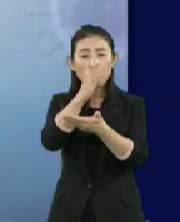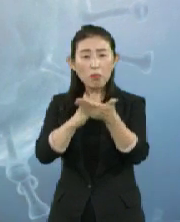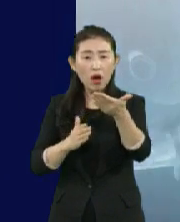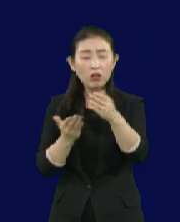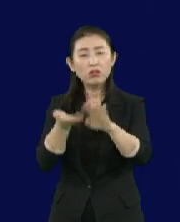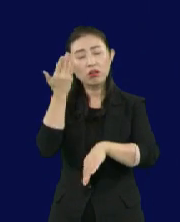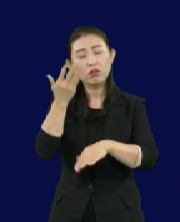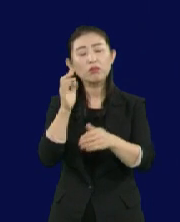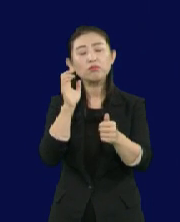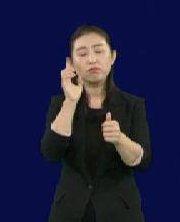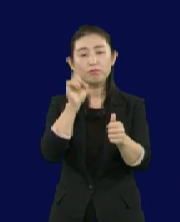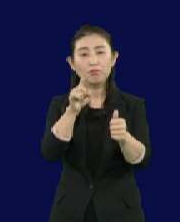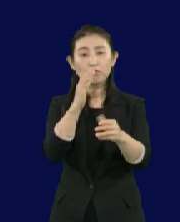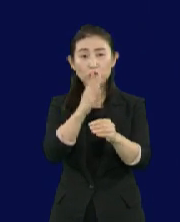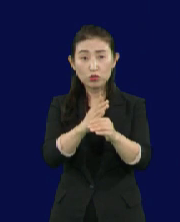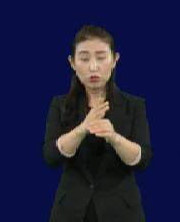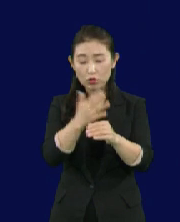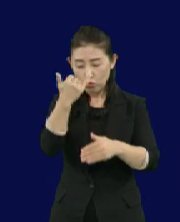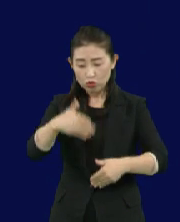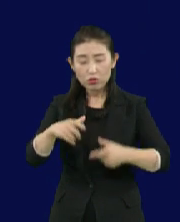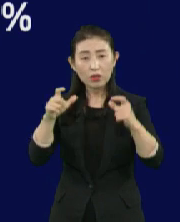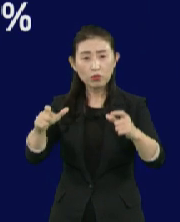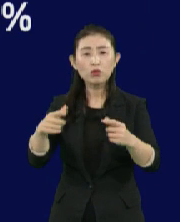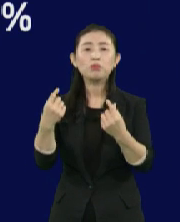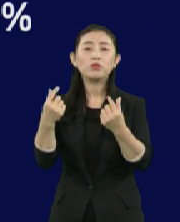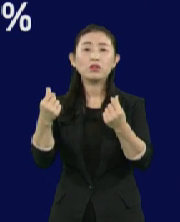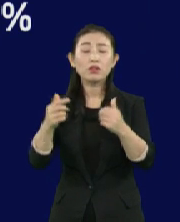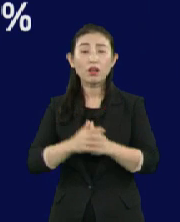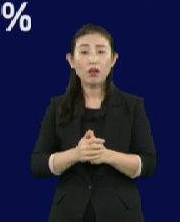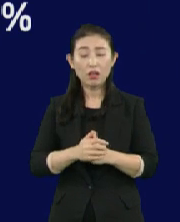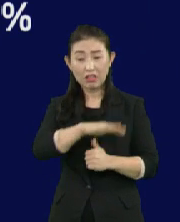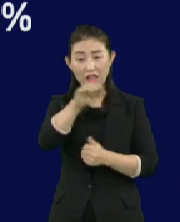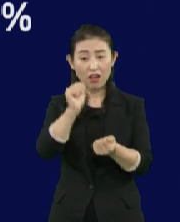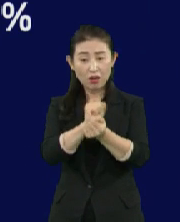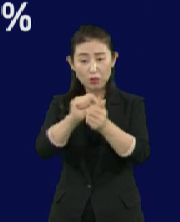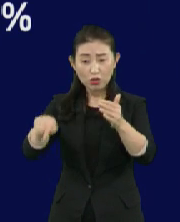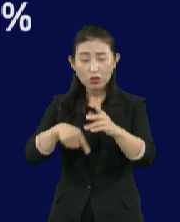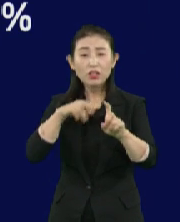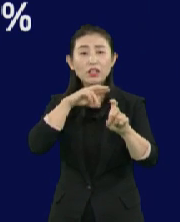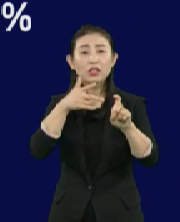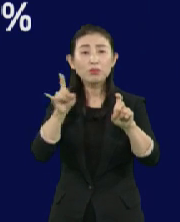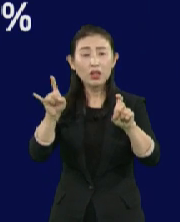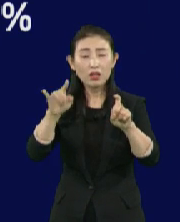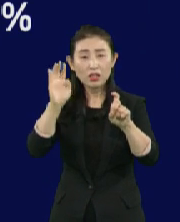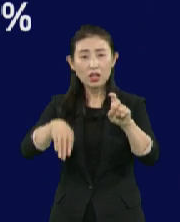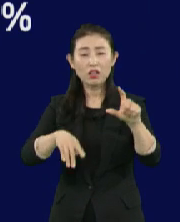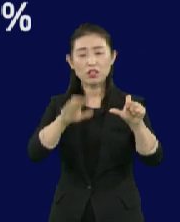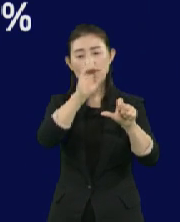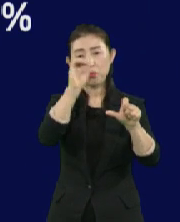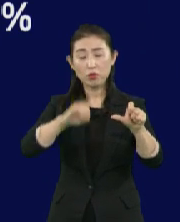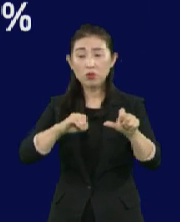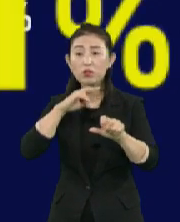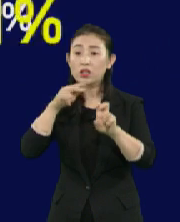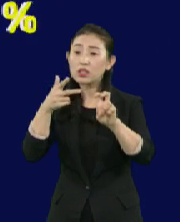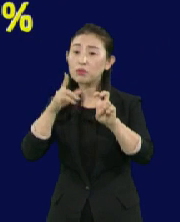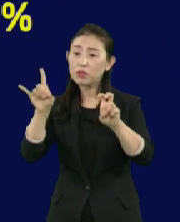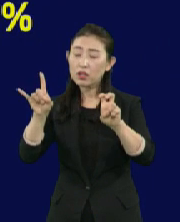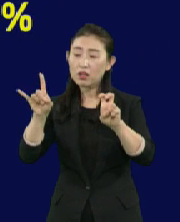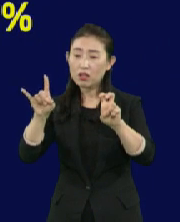있습니다. 충남도 비슷한 상황으로 전체 감염자 가운데 10대 이하 25%,